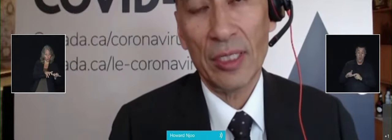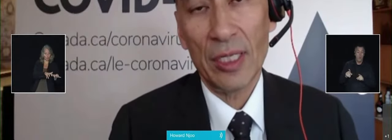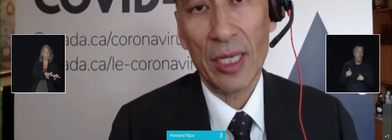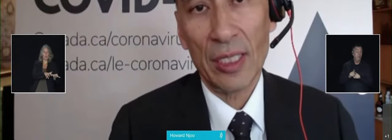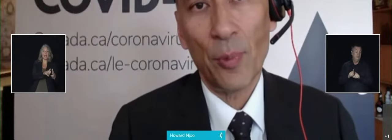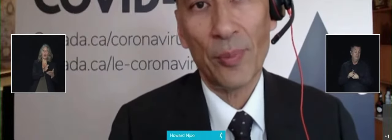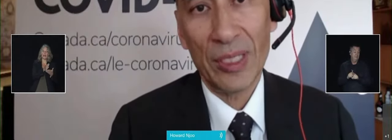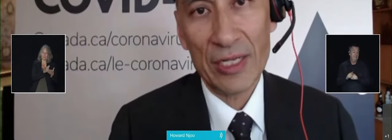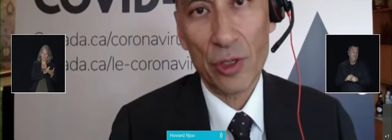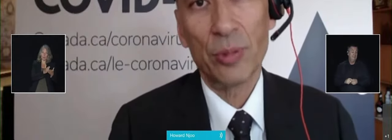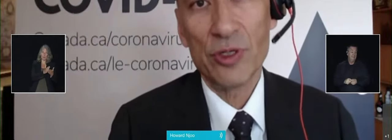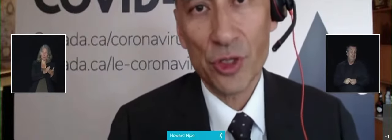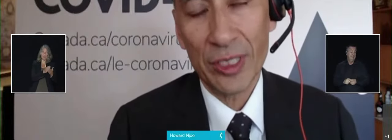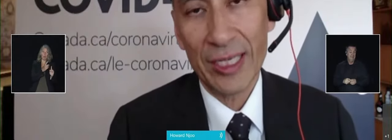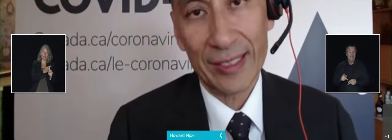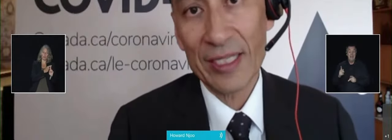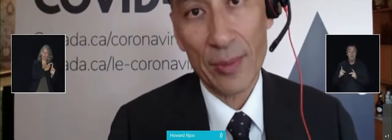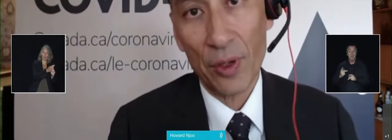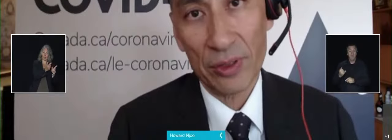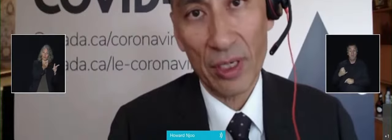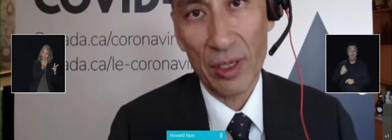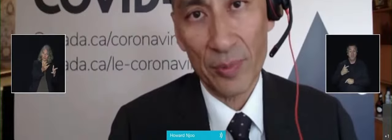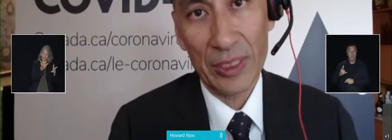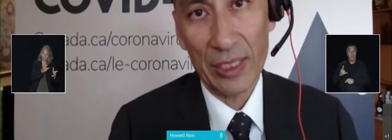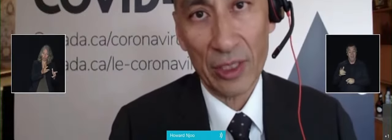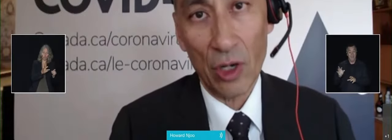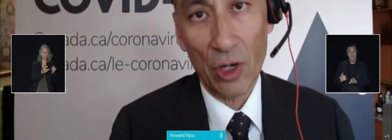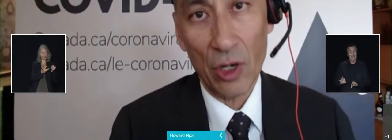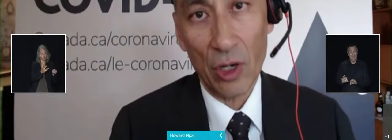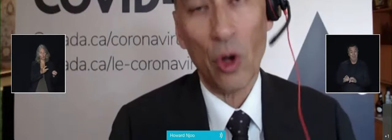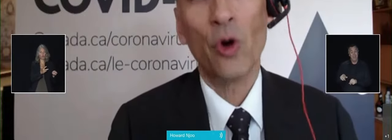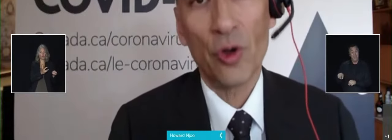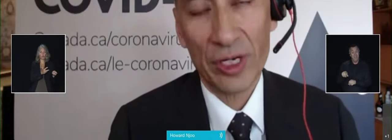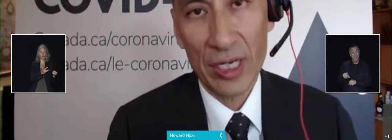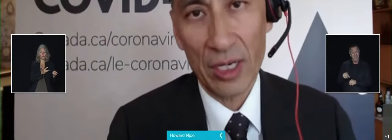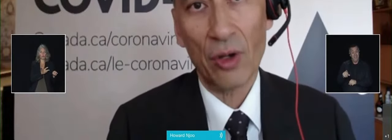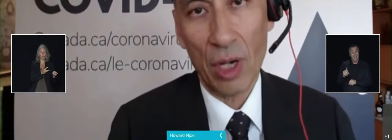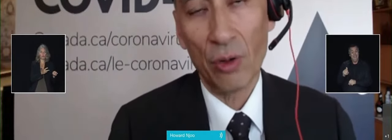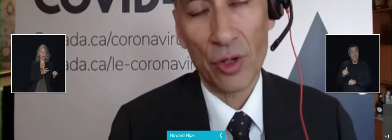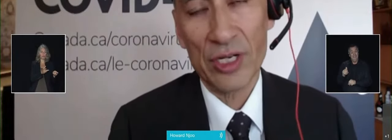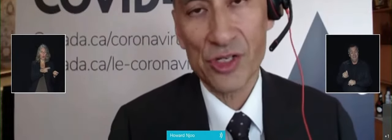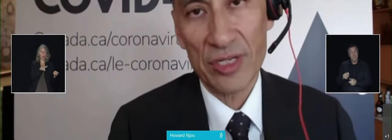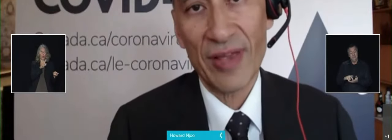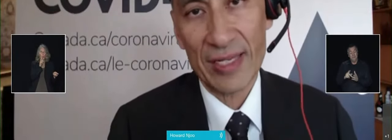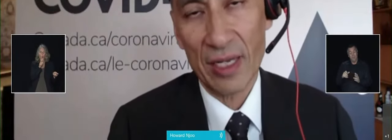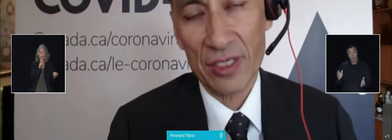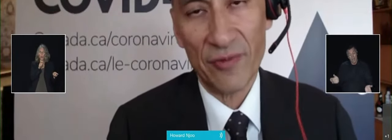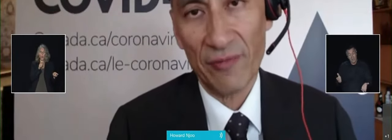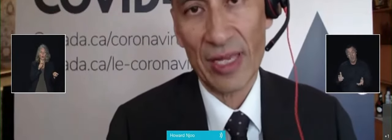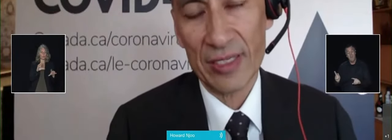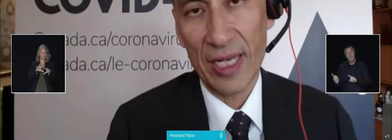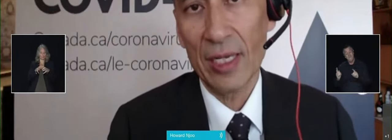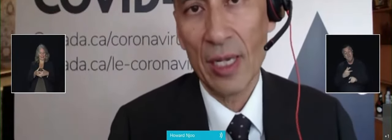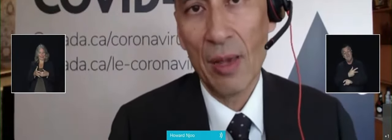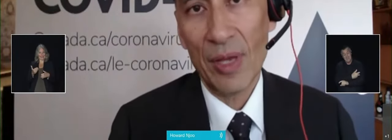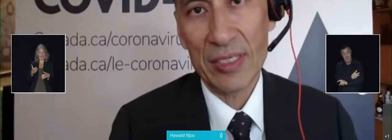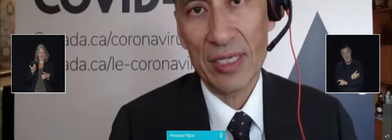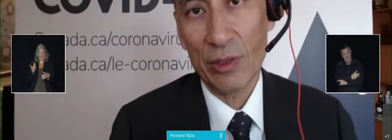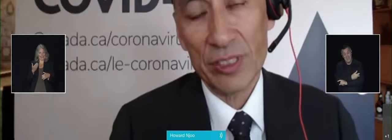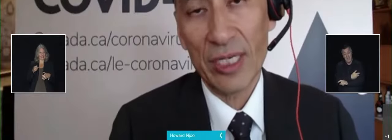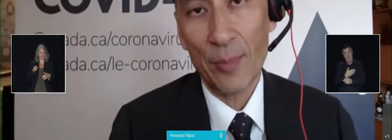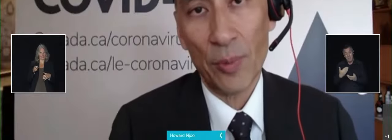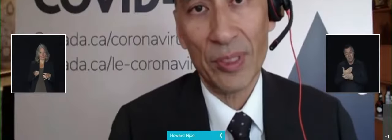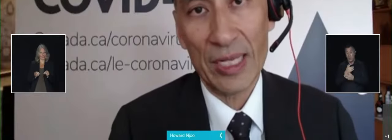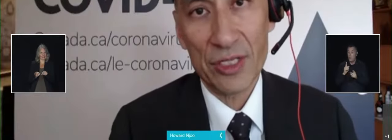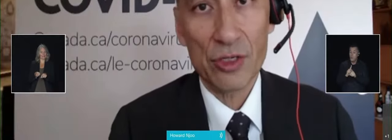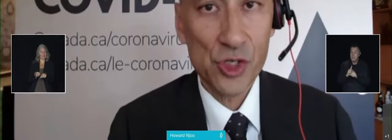sûrement la population plus jeune qui est très importante peut-être encouragée à se faire vacciner parce